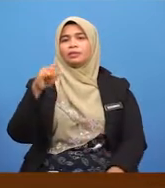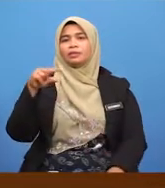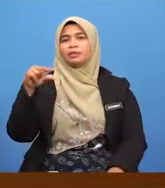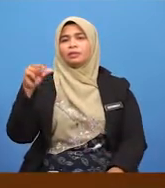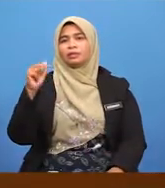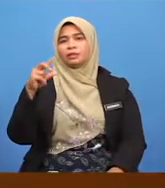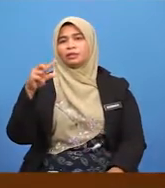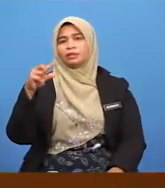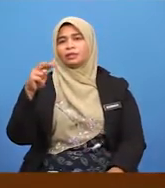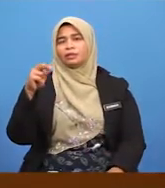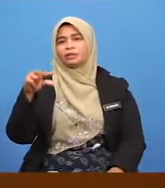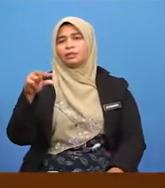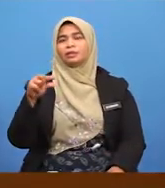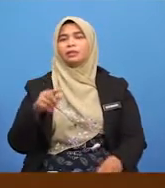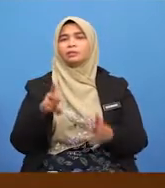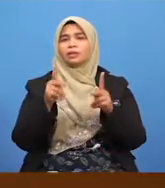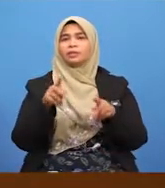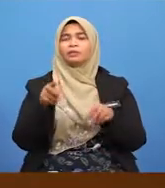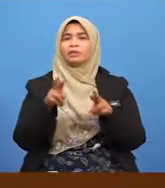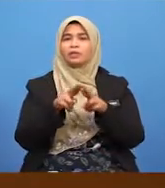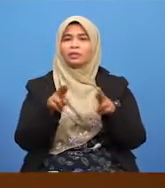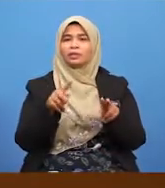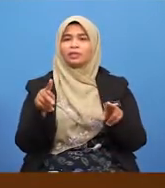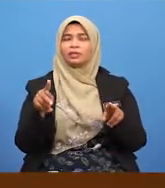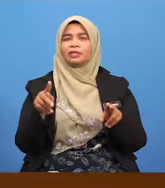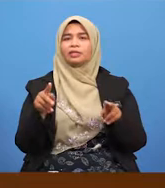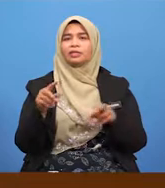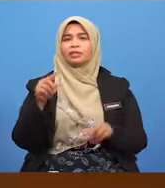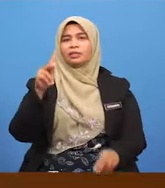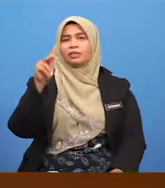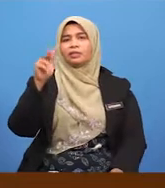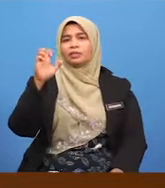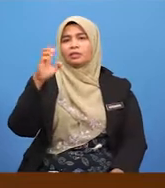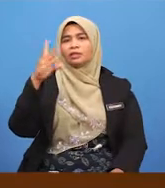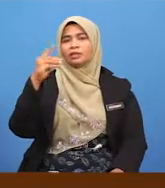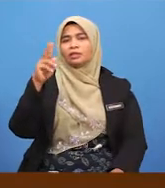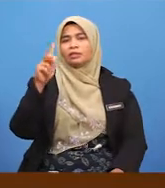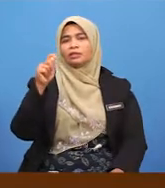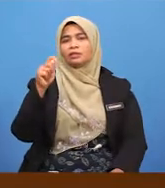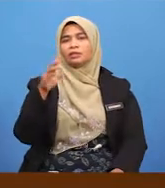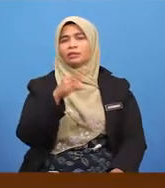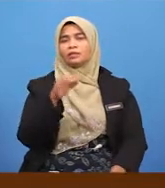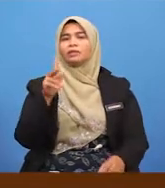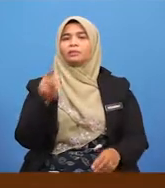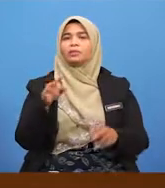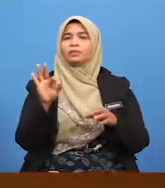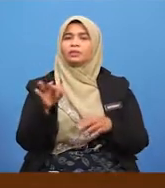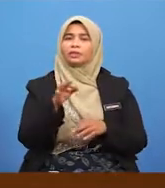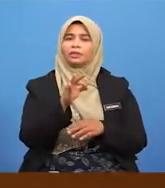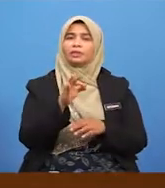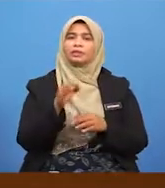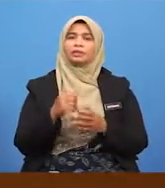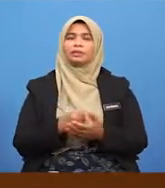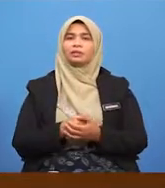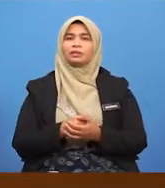belajar perlu serat tekan kedut pada bahagian ini dan perlu menjahit